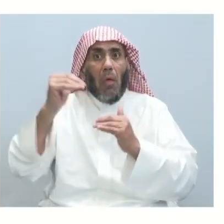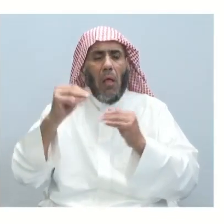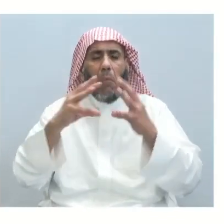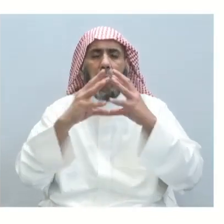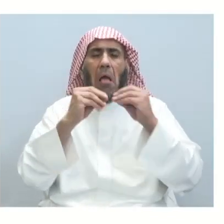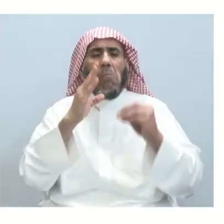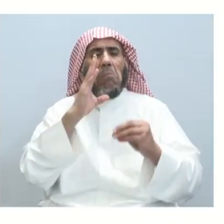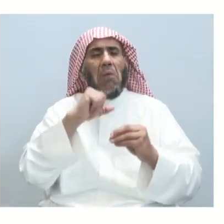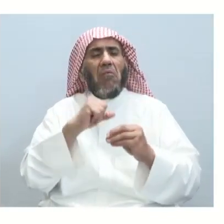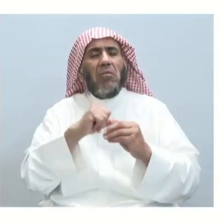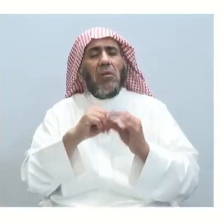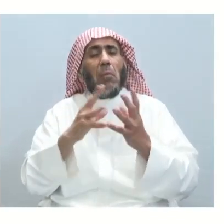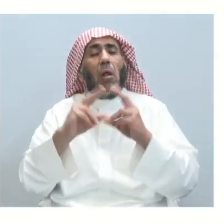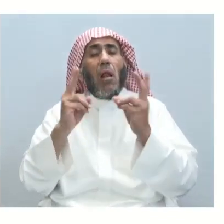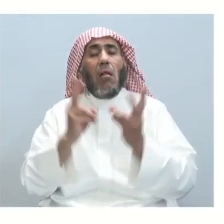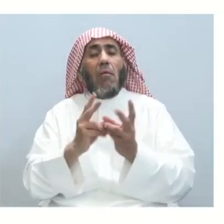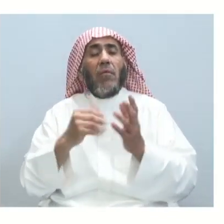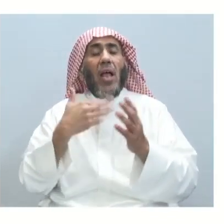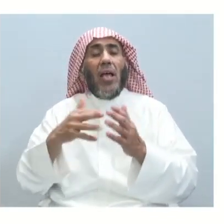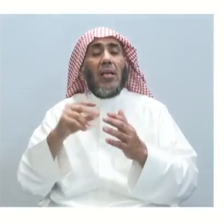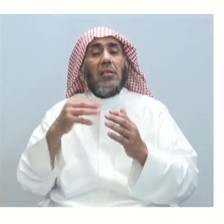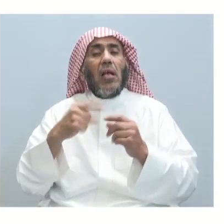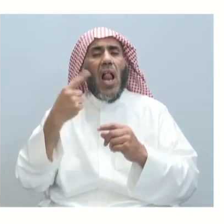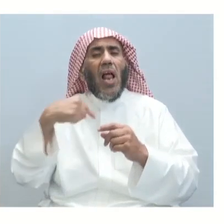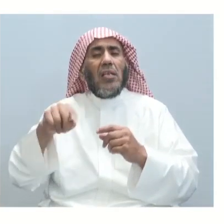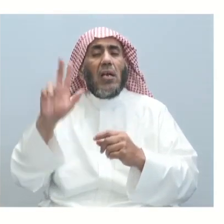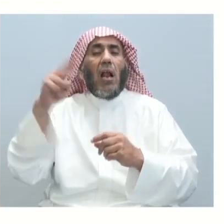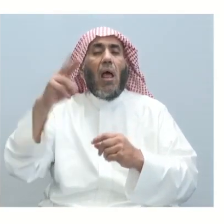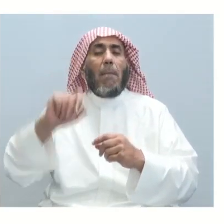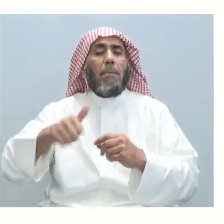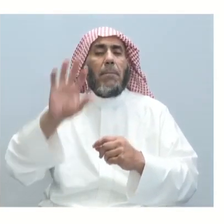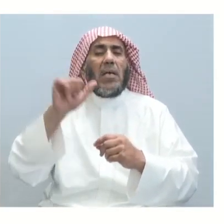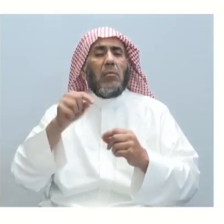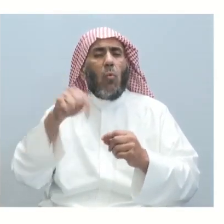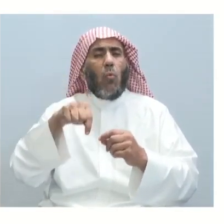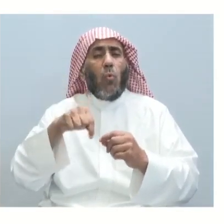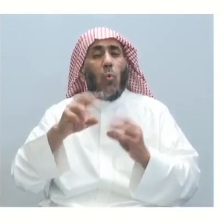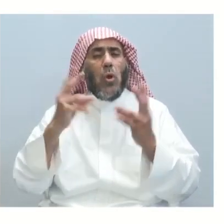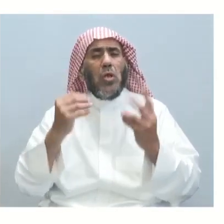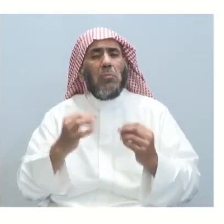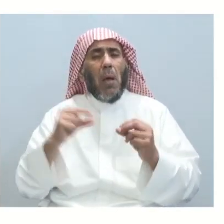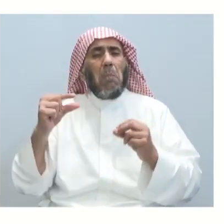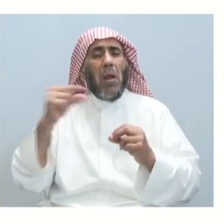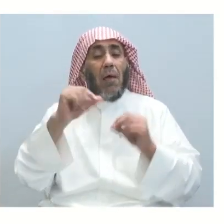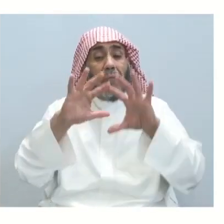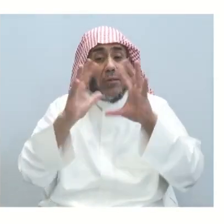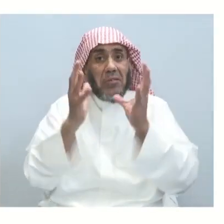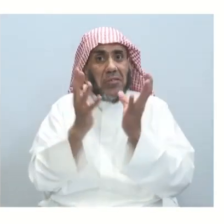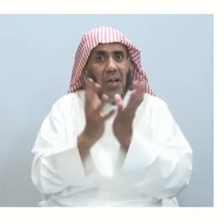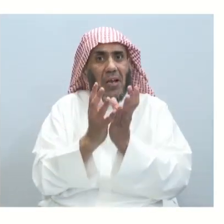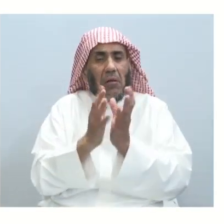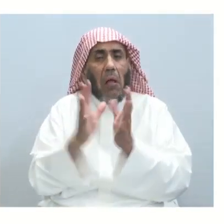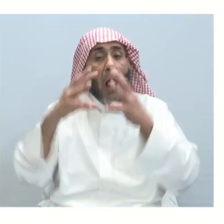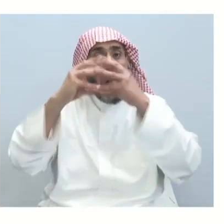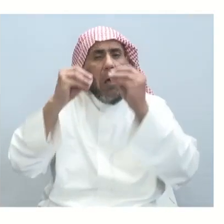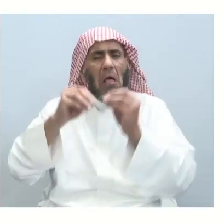وتكون مستهجن كما كما هو الحال في نهايه العصر العباسي الذ اصبحت فيه الاهتمام باللفظ او بالشكل وترك جانب